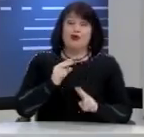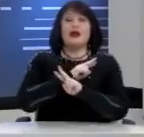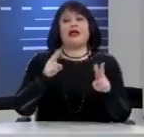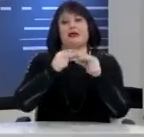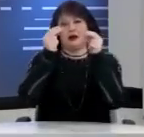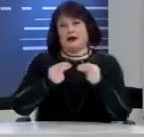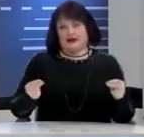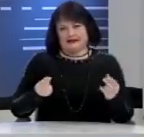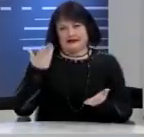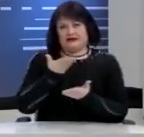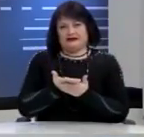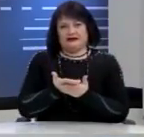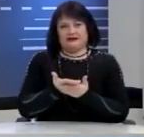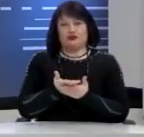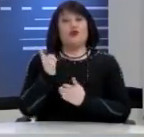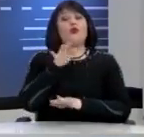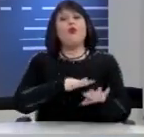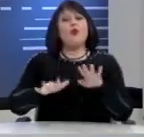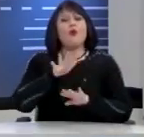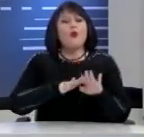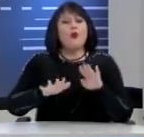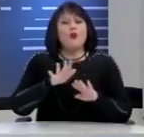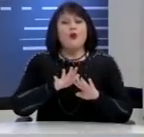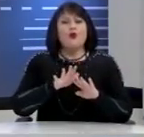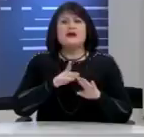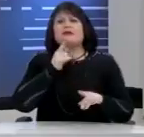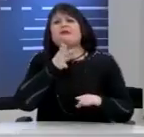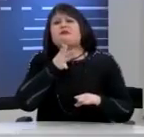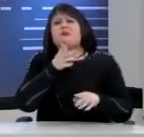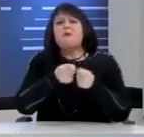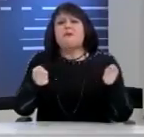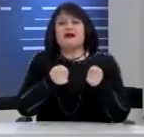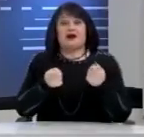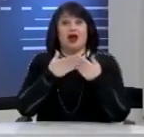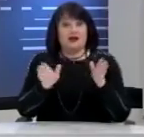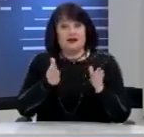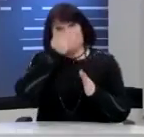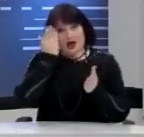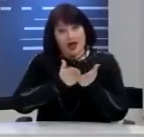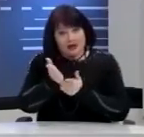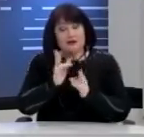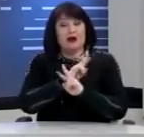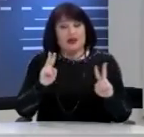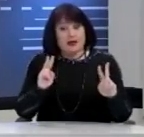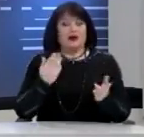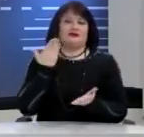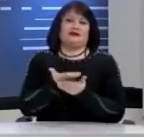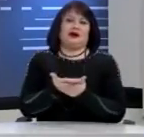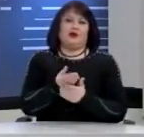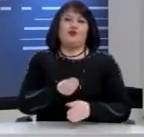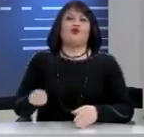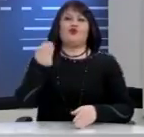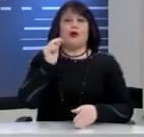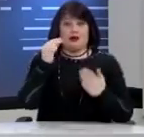λύσεις. Όχι κόλπα, όχι ημίμετρα. Ανοιχτά, έντιμα, καθαρά πάνω απ'